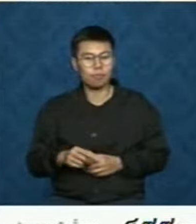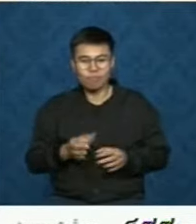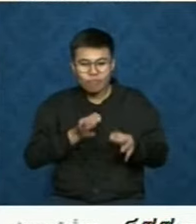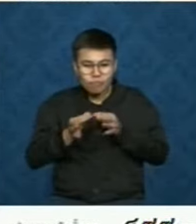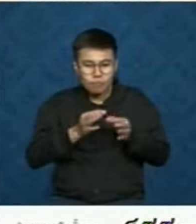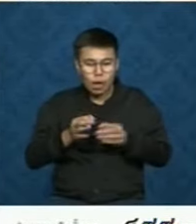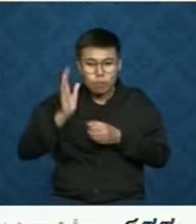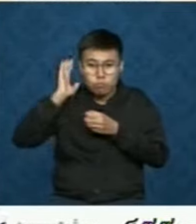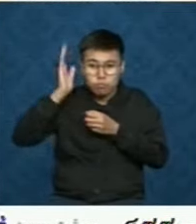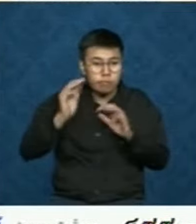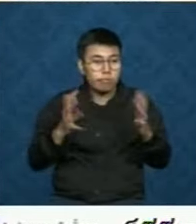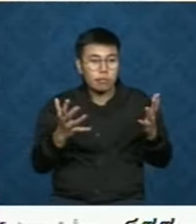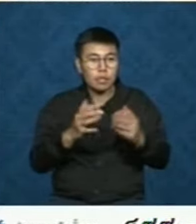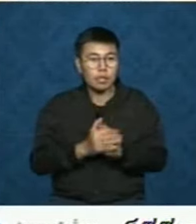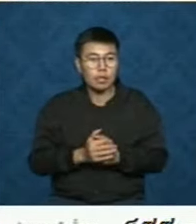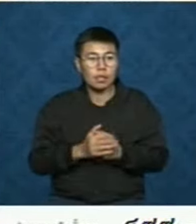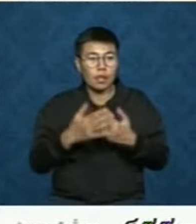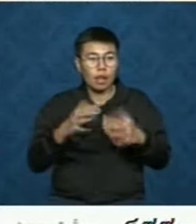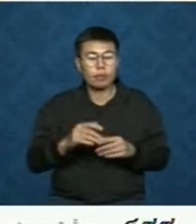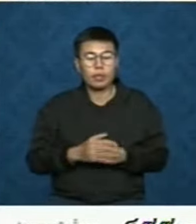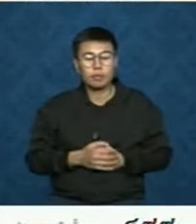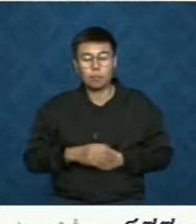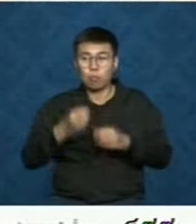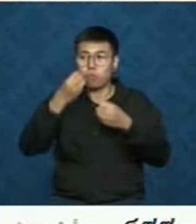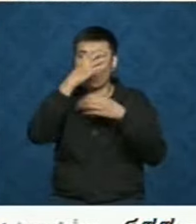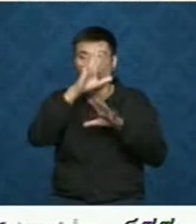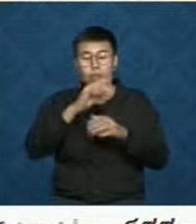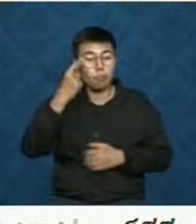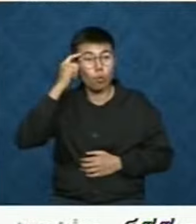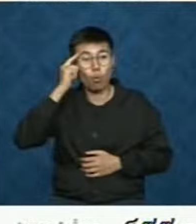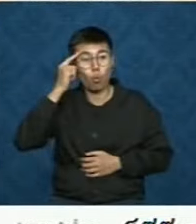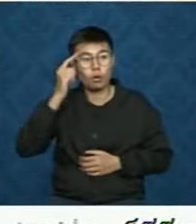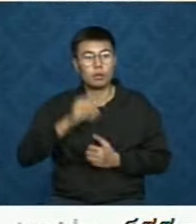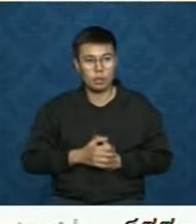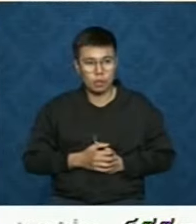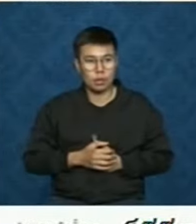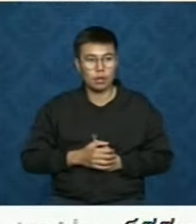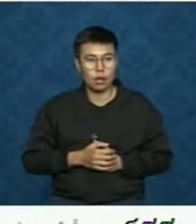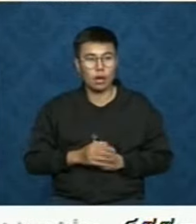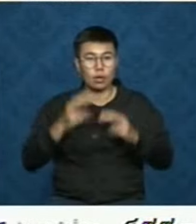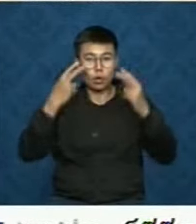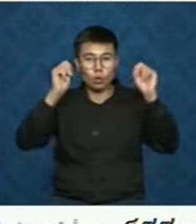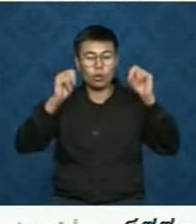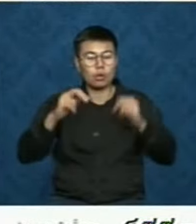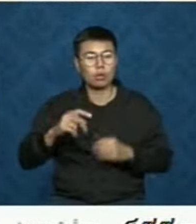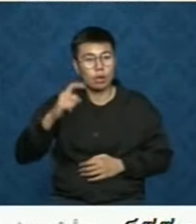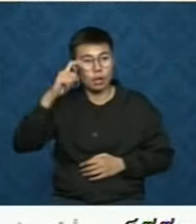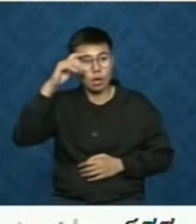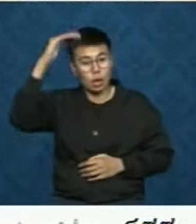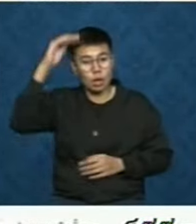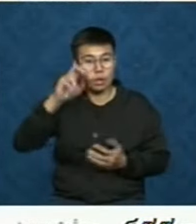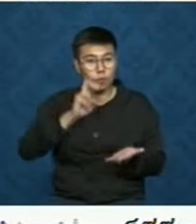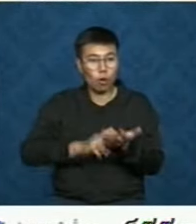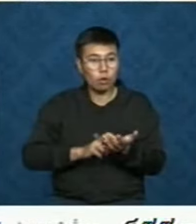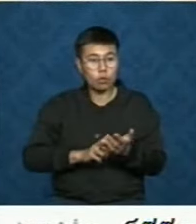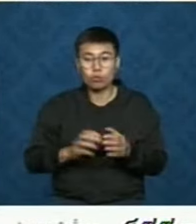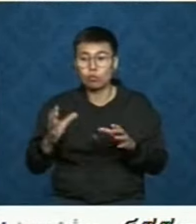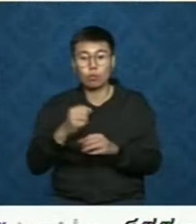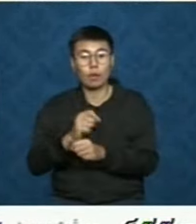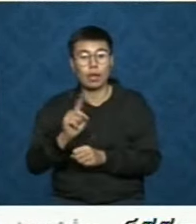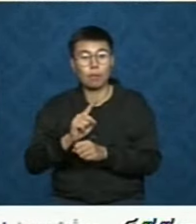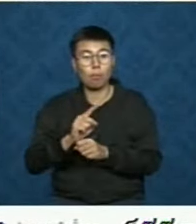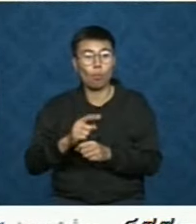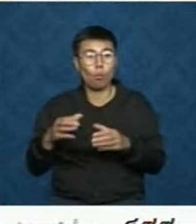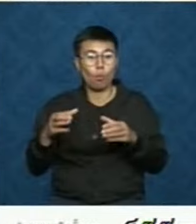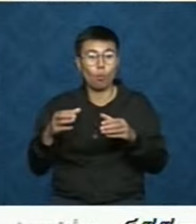ฮะคือสุดท้ายก็จะตีมึนนะครับทำเป็นเหมือนไม่รู้อะไรนะครับรัฐบาลอ่านายกรับรองอะไรก็ว่ากันไปตกลงท่านอยู่กันคนละพรรคเหรอฮะ